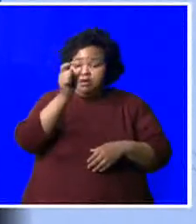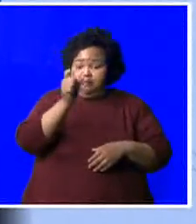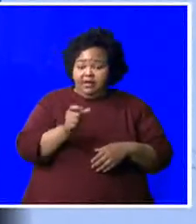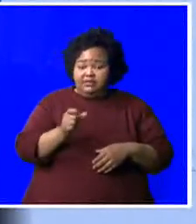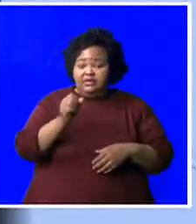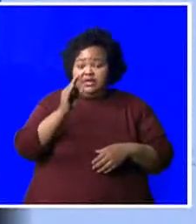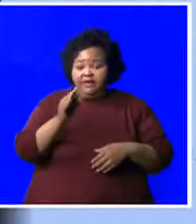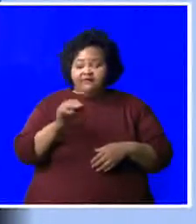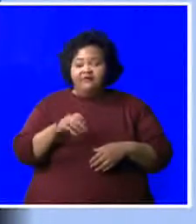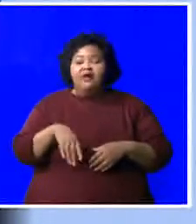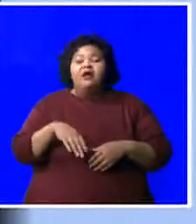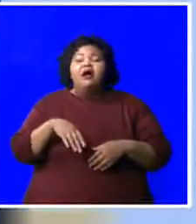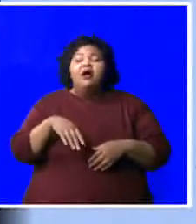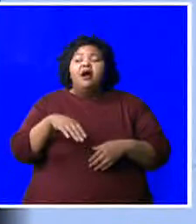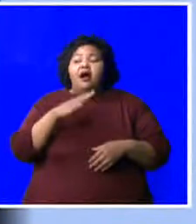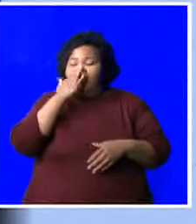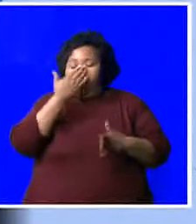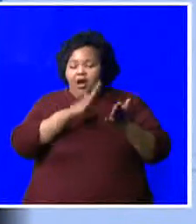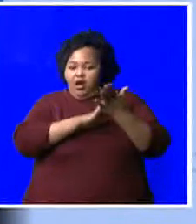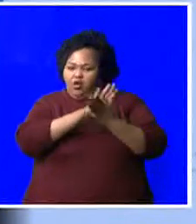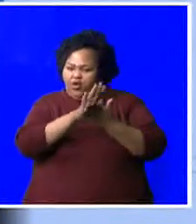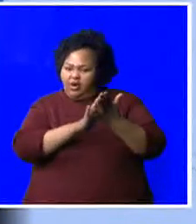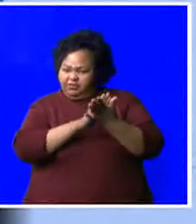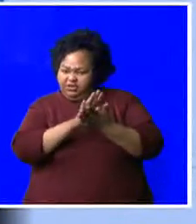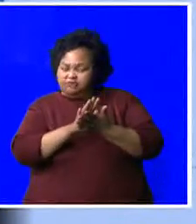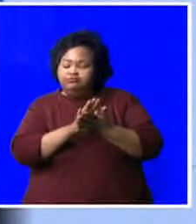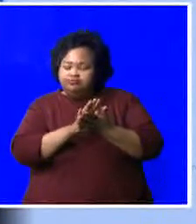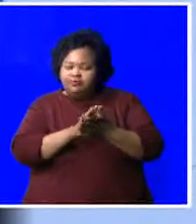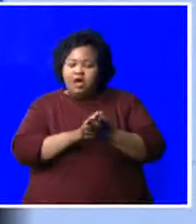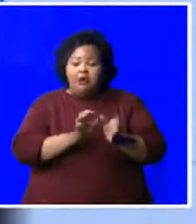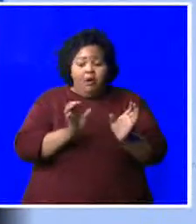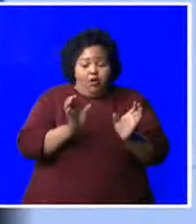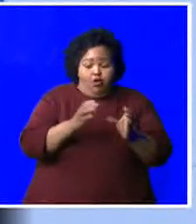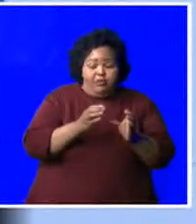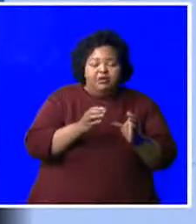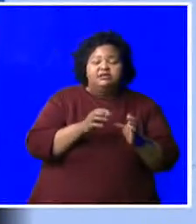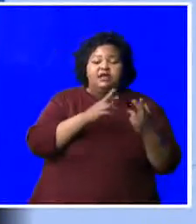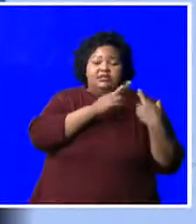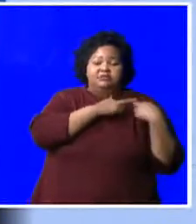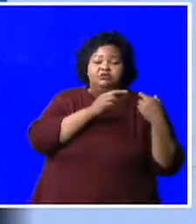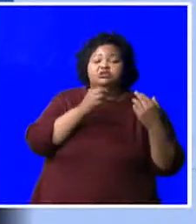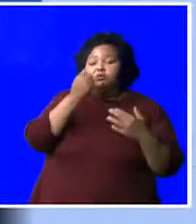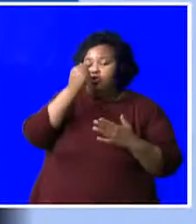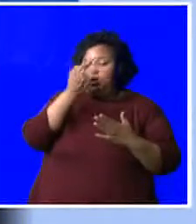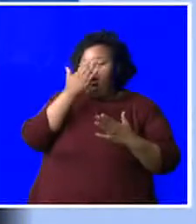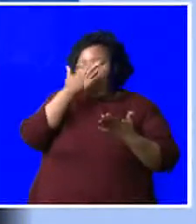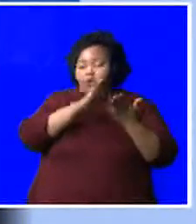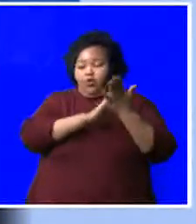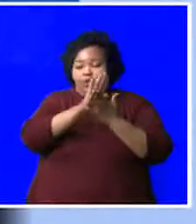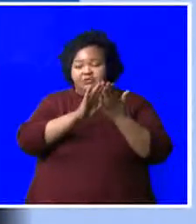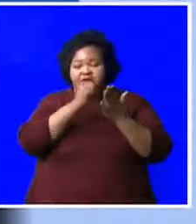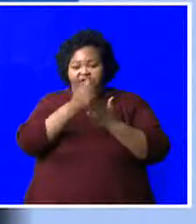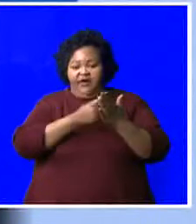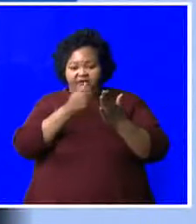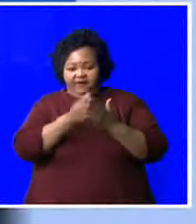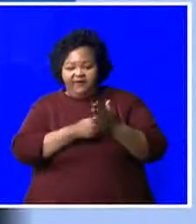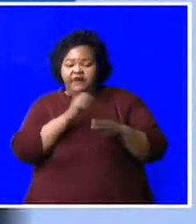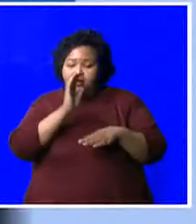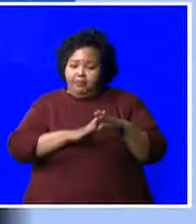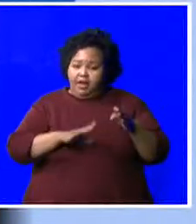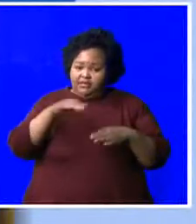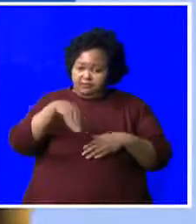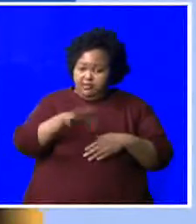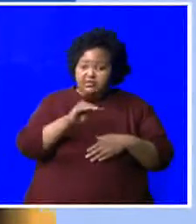akabonwe ngemabandla afanele sikhulumile ngabo ACC isetule inkohlakalo inkohlakalo silo sikhulu iyekelwe ngamabomu ngilaba laceni